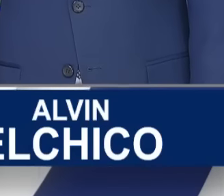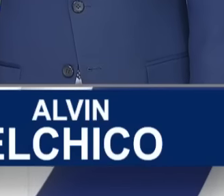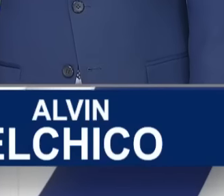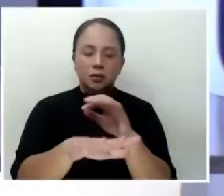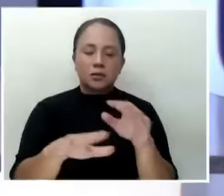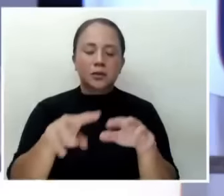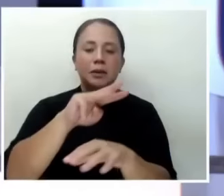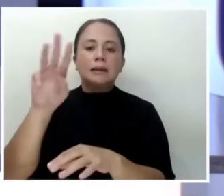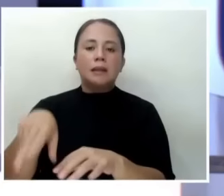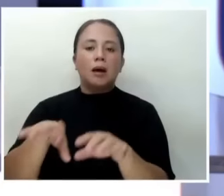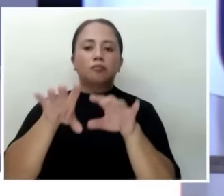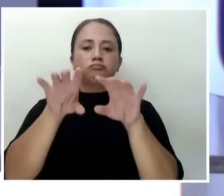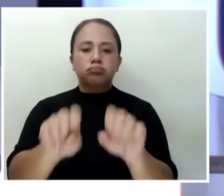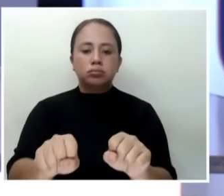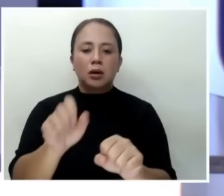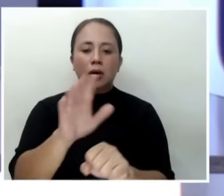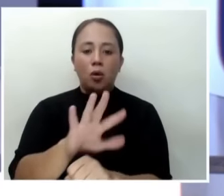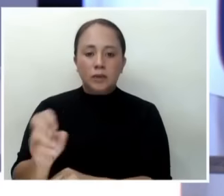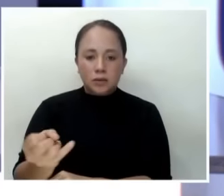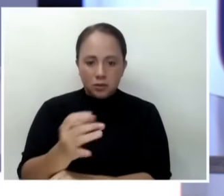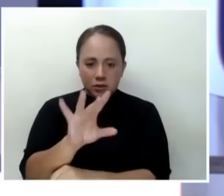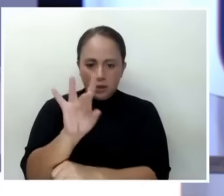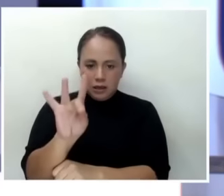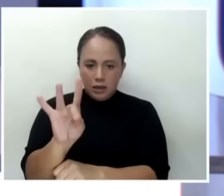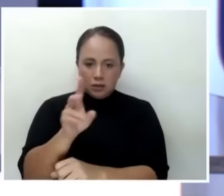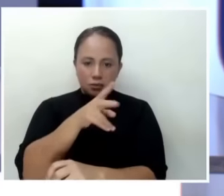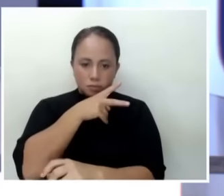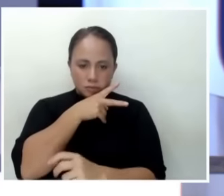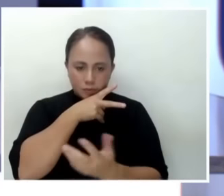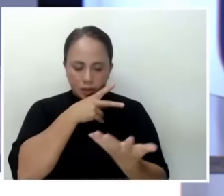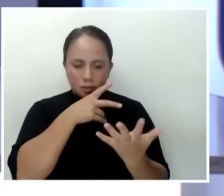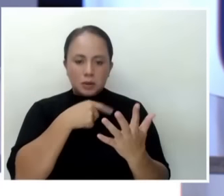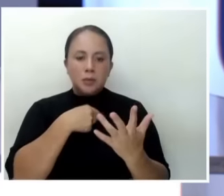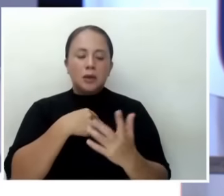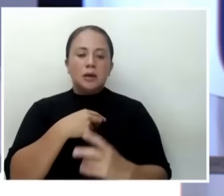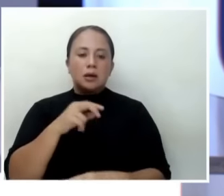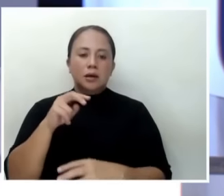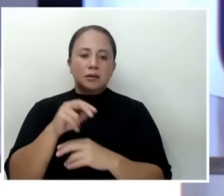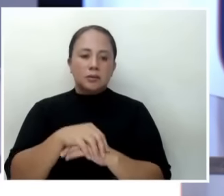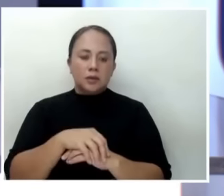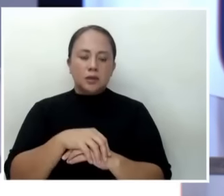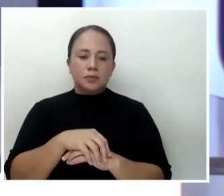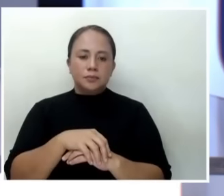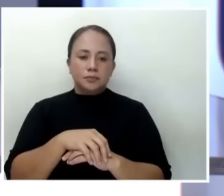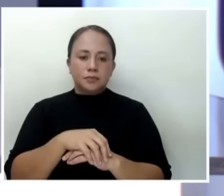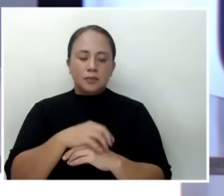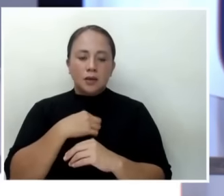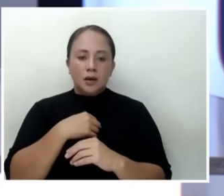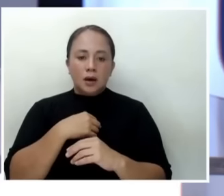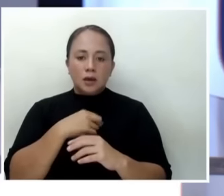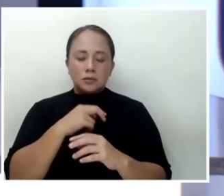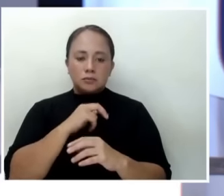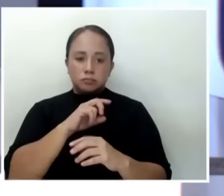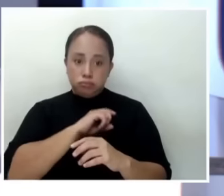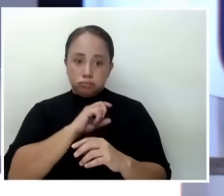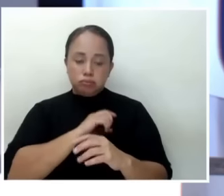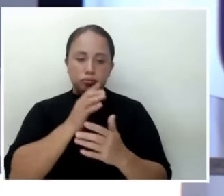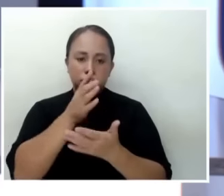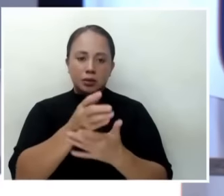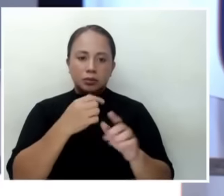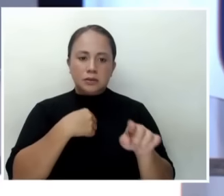saan arestado ang walong suspect matapos salakay ng mga tauhan ng National Bureau of Investigation ang isang bahay sa may University Belt